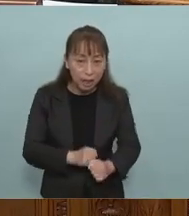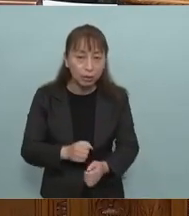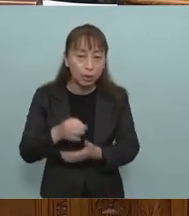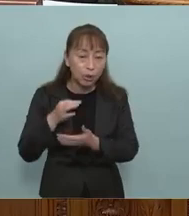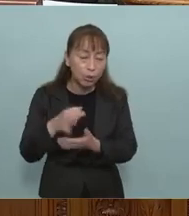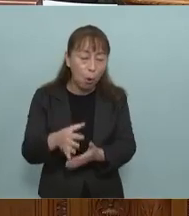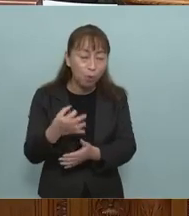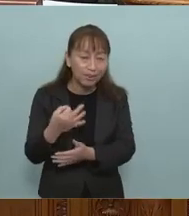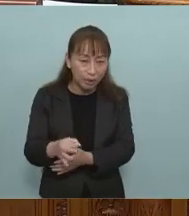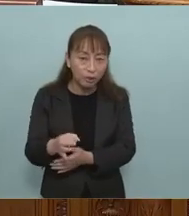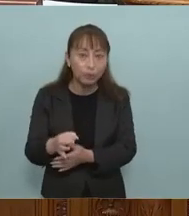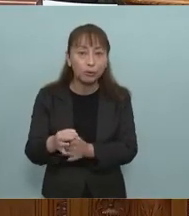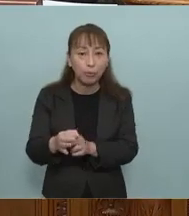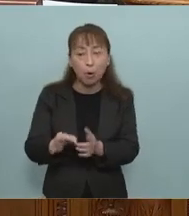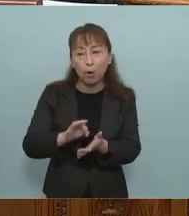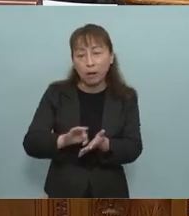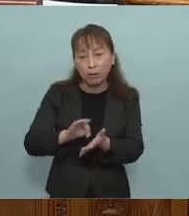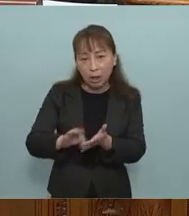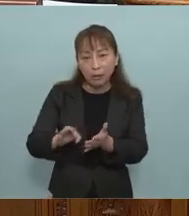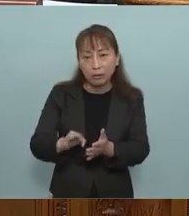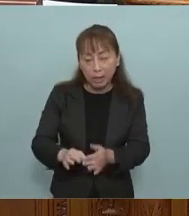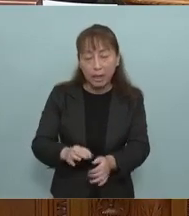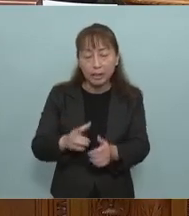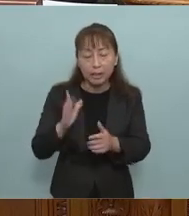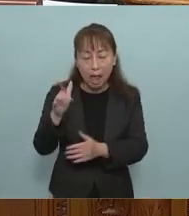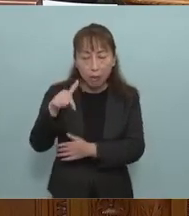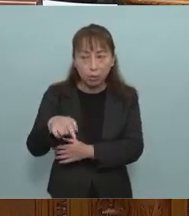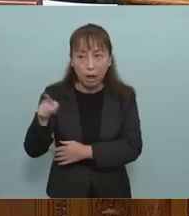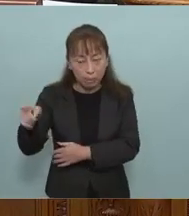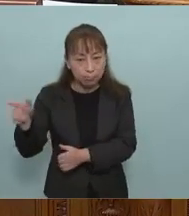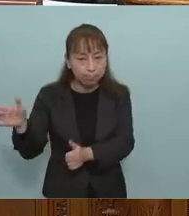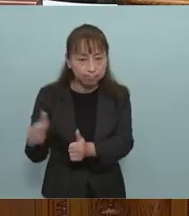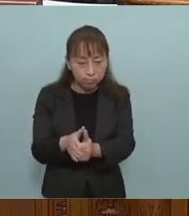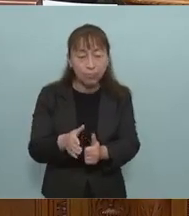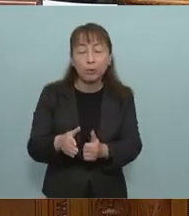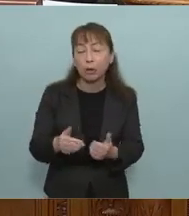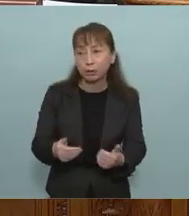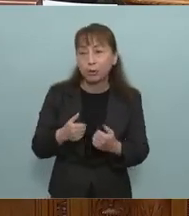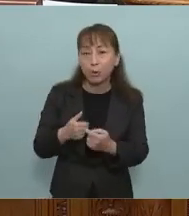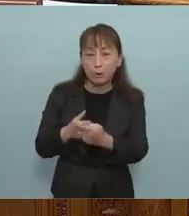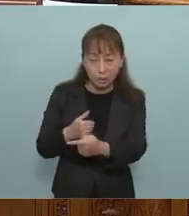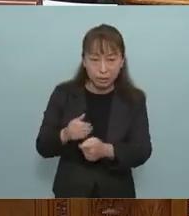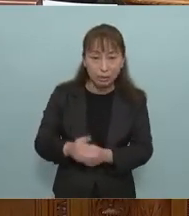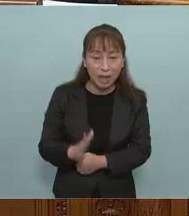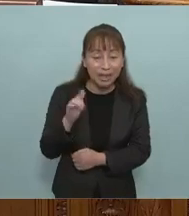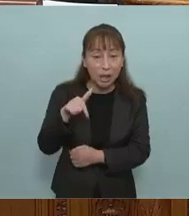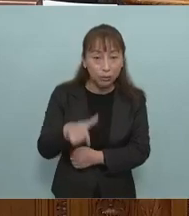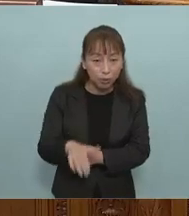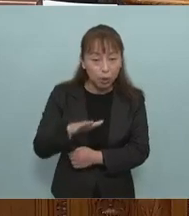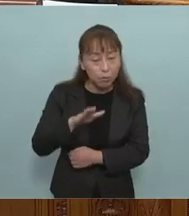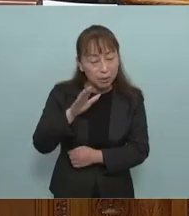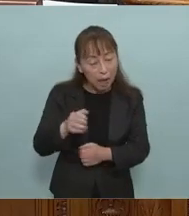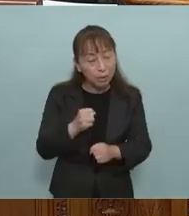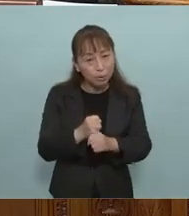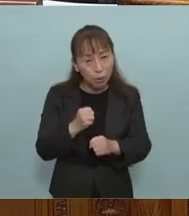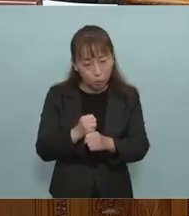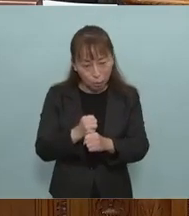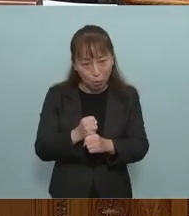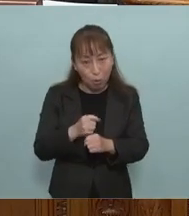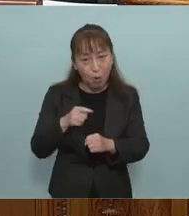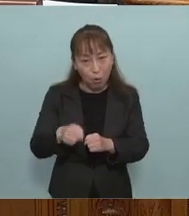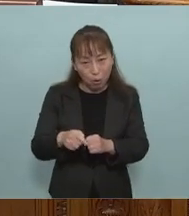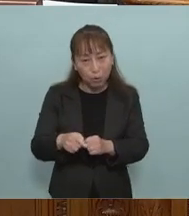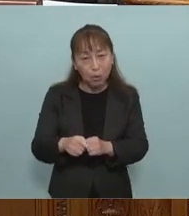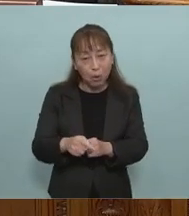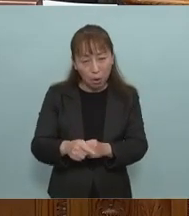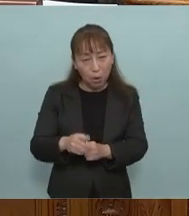っかりと後押しすべきです。政府の教育未来創造会議の提言では、デジタル、脱炭素